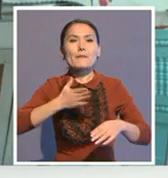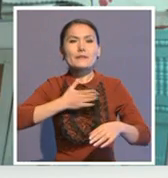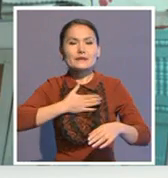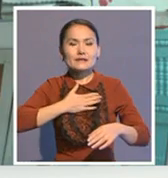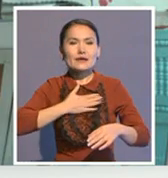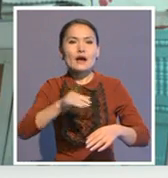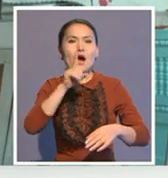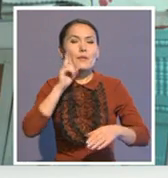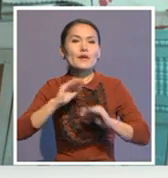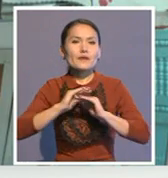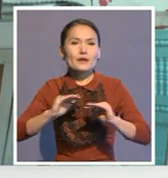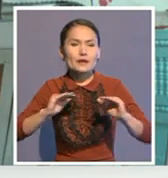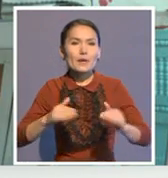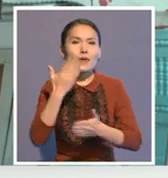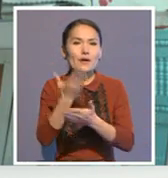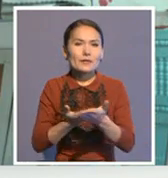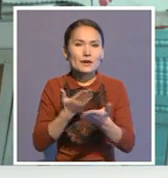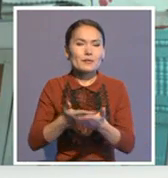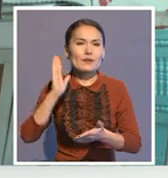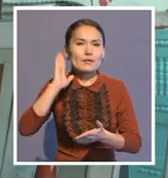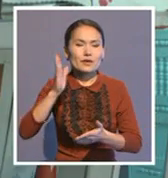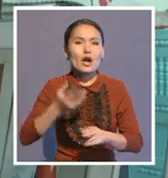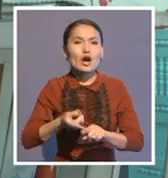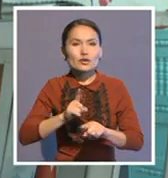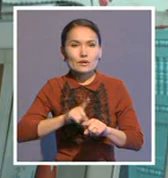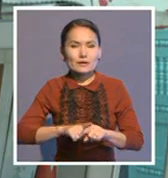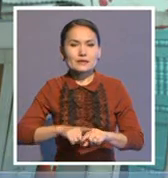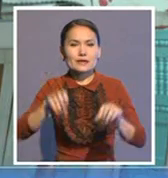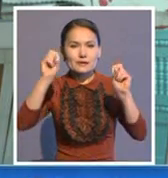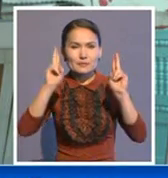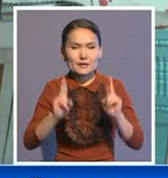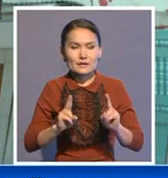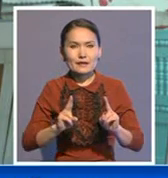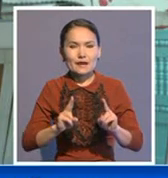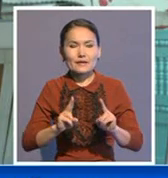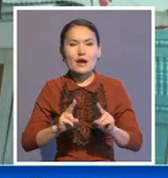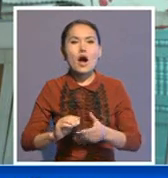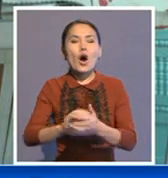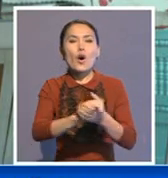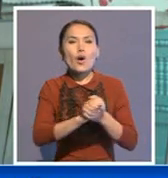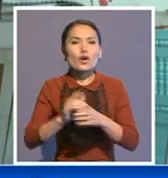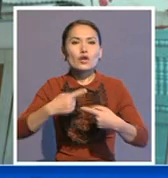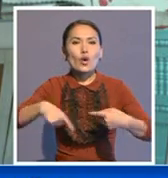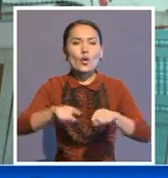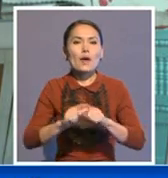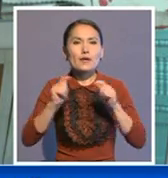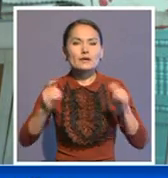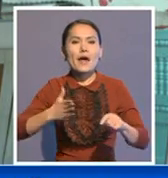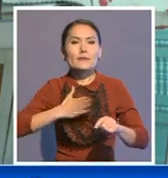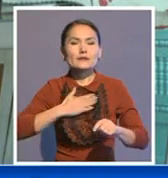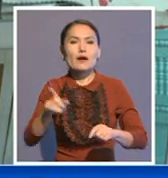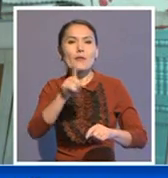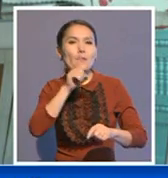немере шөберелерімізге қалсын деп, сол үшін осында бір қоғам ашып, үш жердегі баладардың барлығын